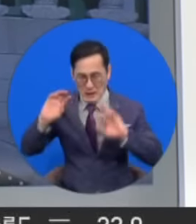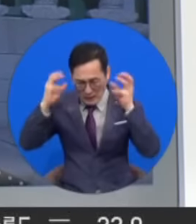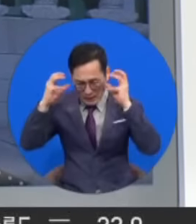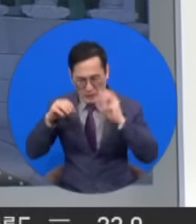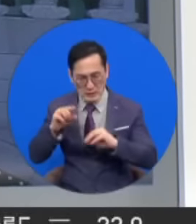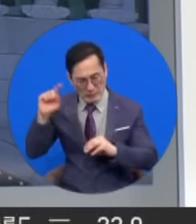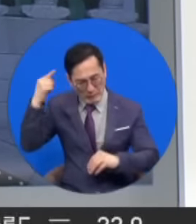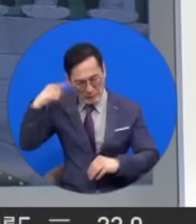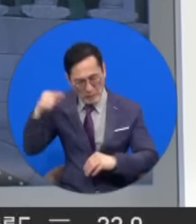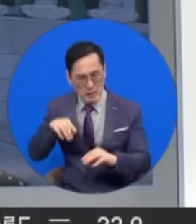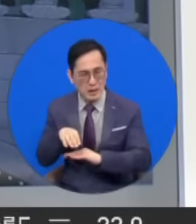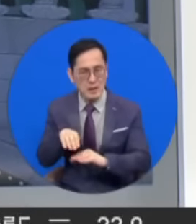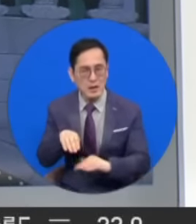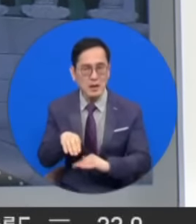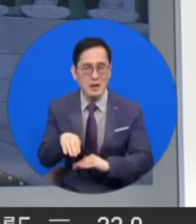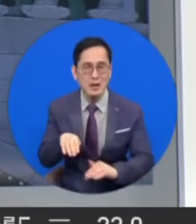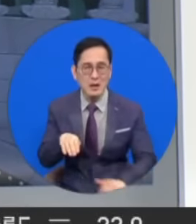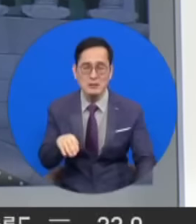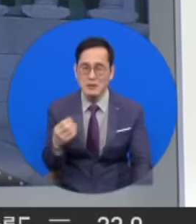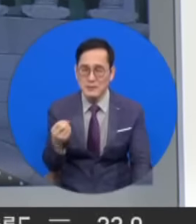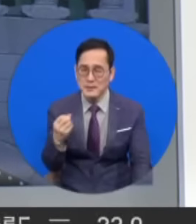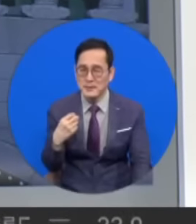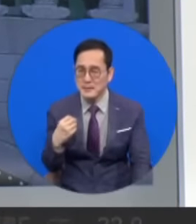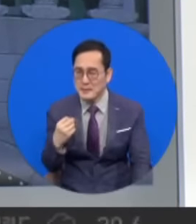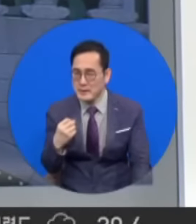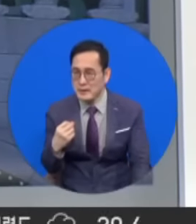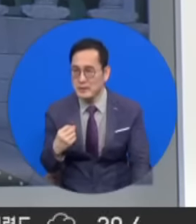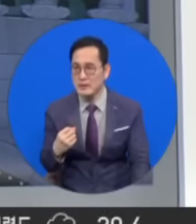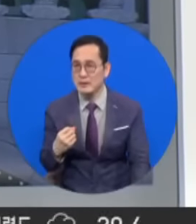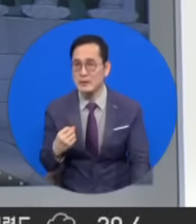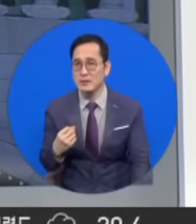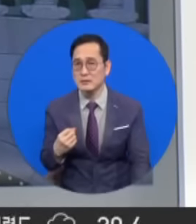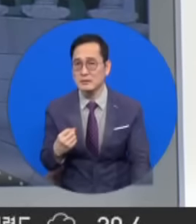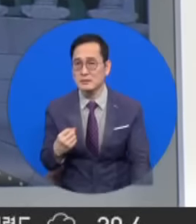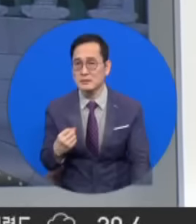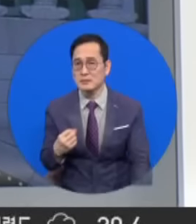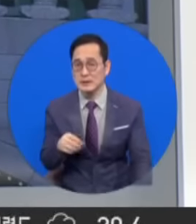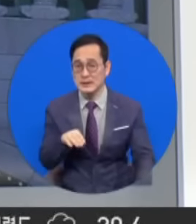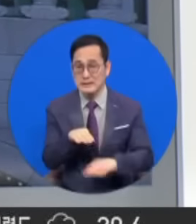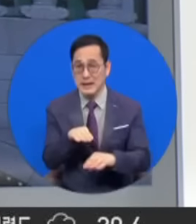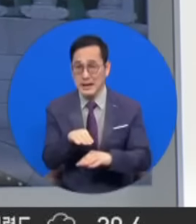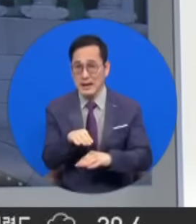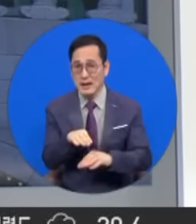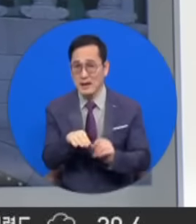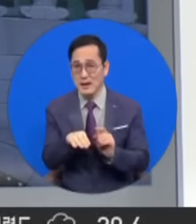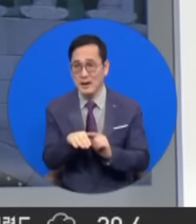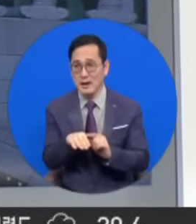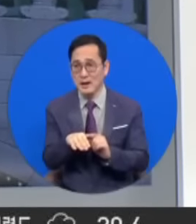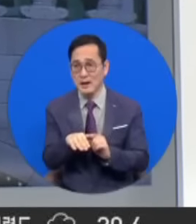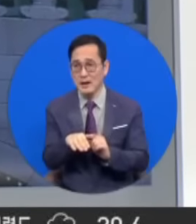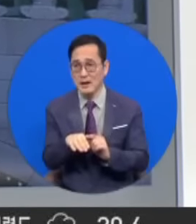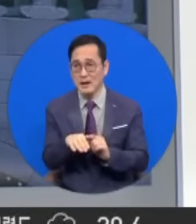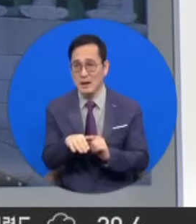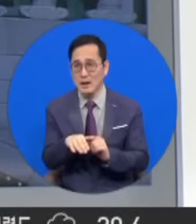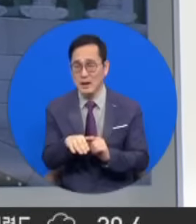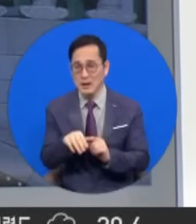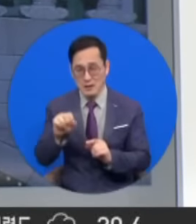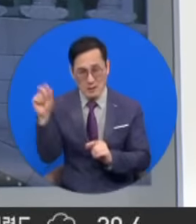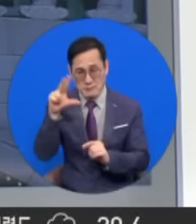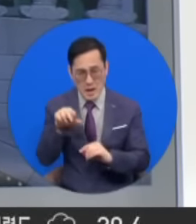그래서 저희들이 사고 직전에 저 차량이 무언가 급발진을 하듯 속도가 갑자기